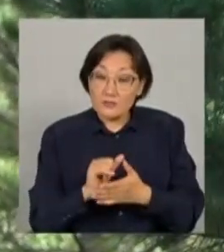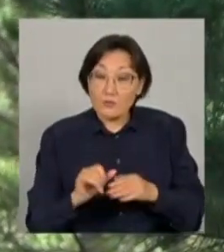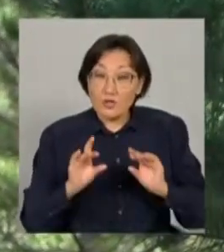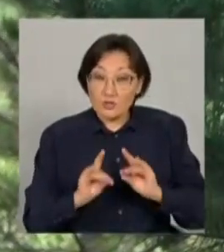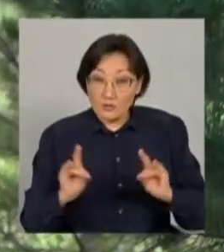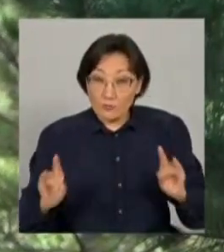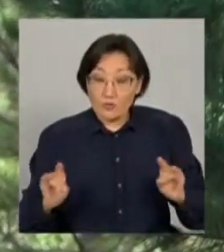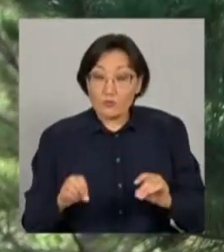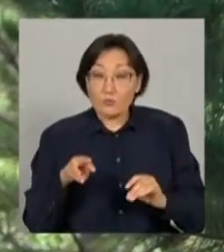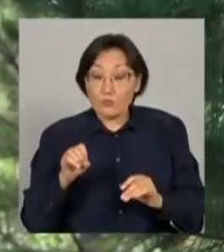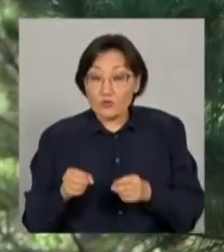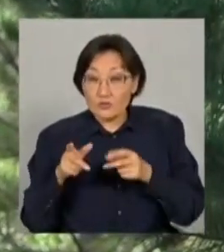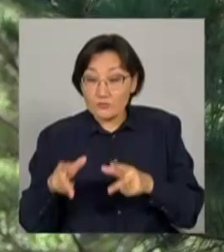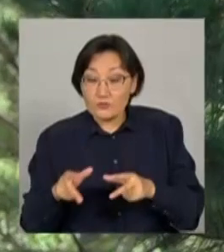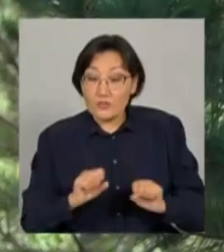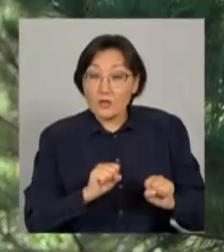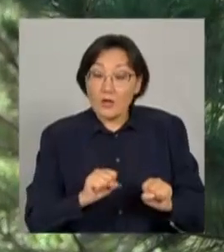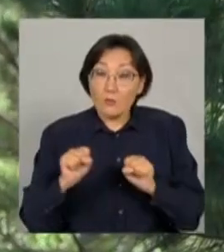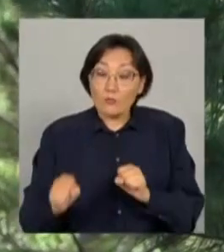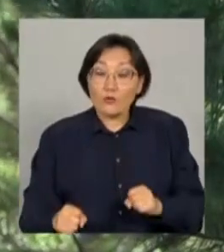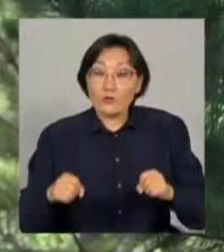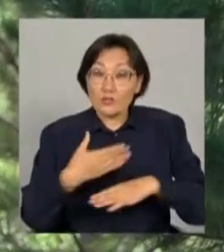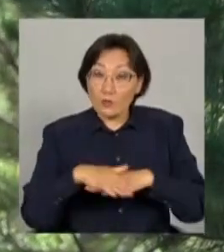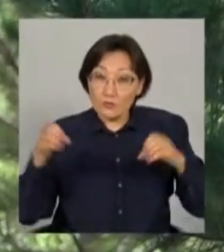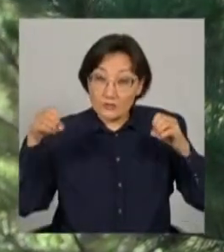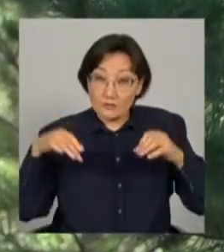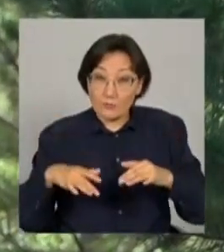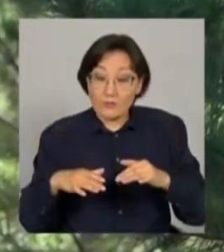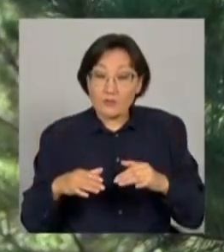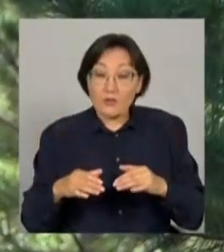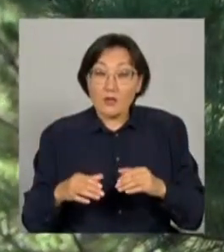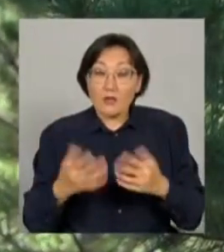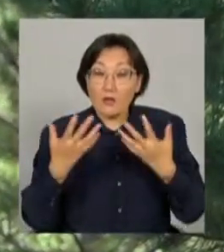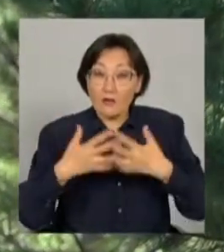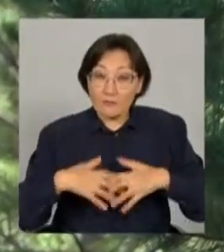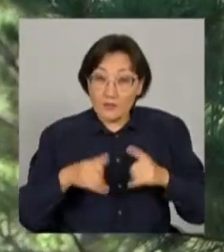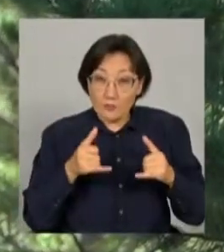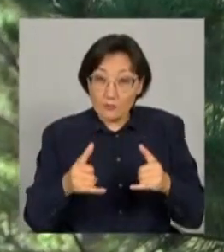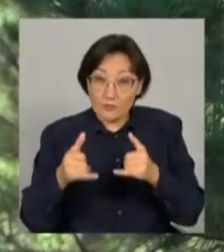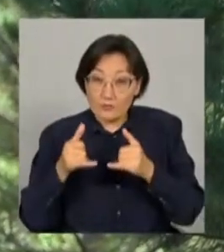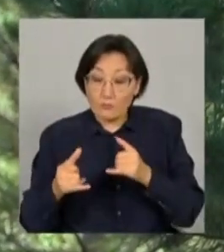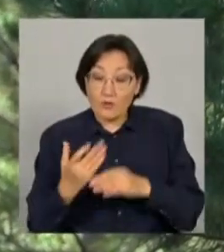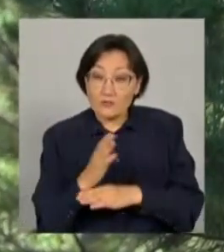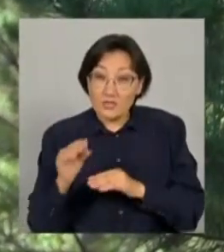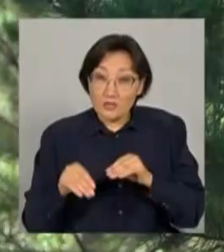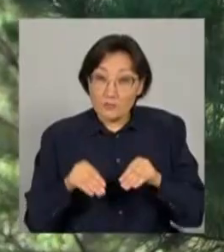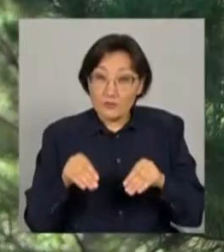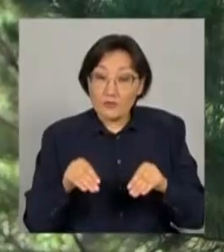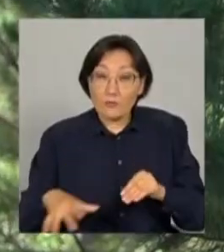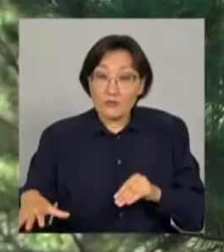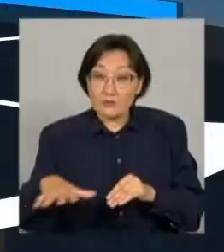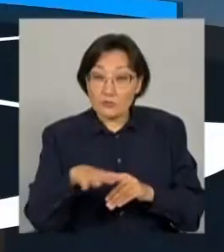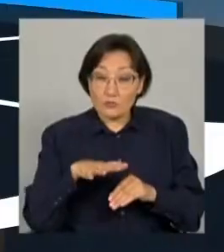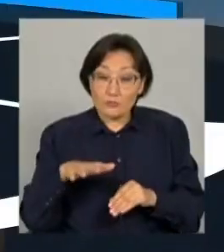скамейки, урны, опоры наружного освещения, автополив, также озеленение по территории сквера.